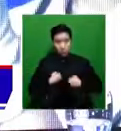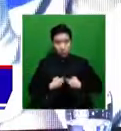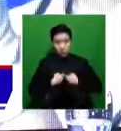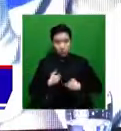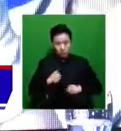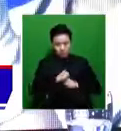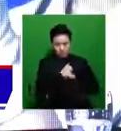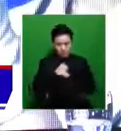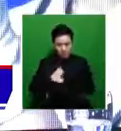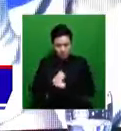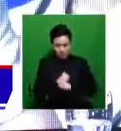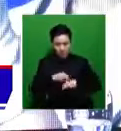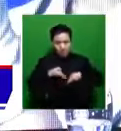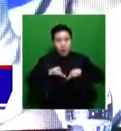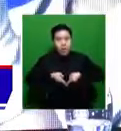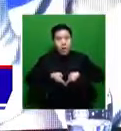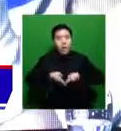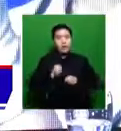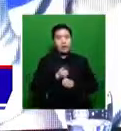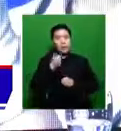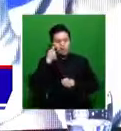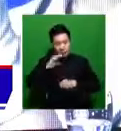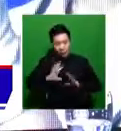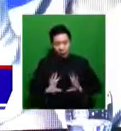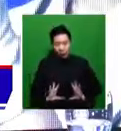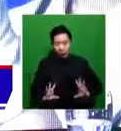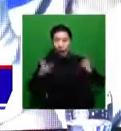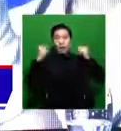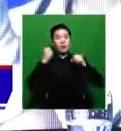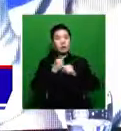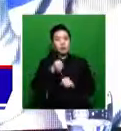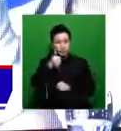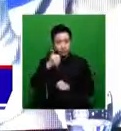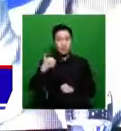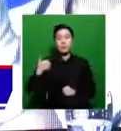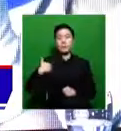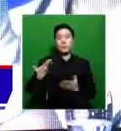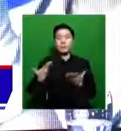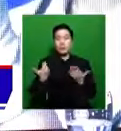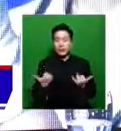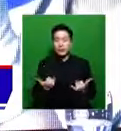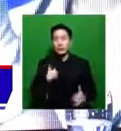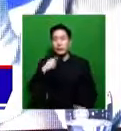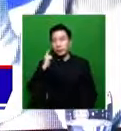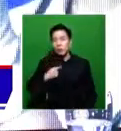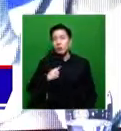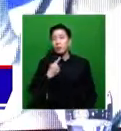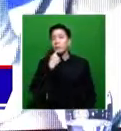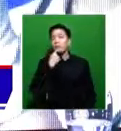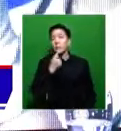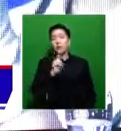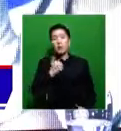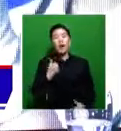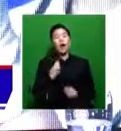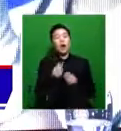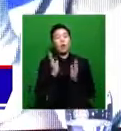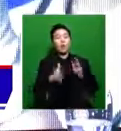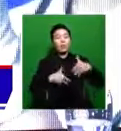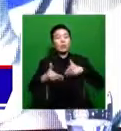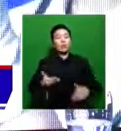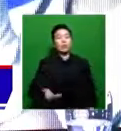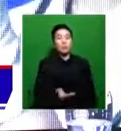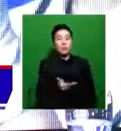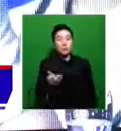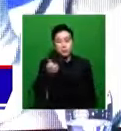คุ้มกันขึ้นมาต่อสู้กับโรคโควิดหายไปเยอะแล้วครับนะครับตรงนี้ต้องขอกราบเรียนให้พี่น้องประชา